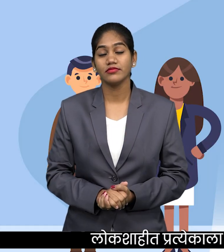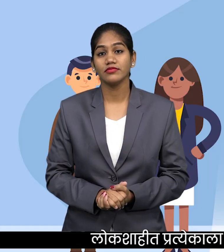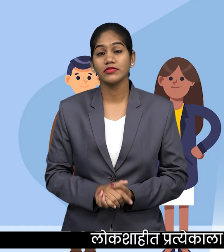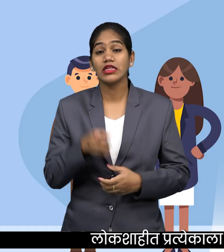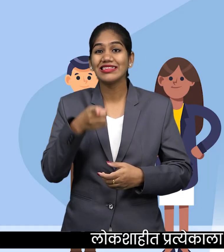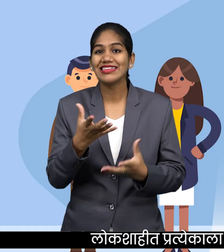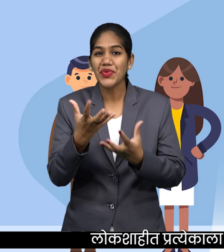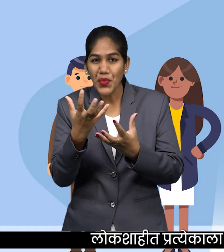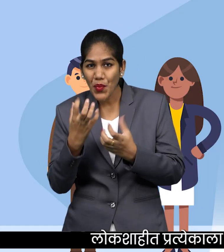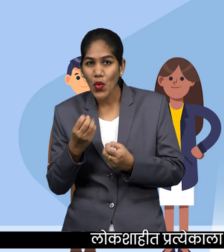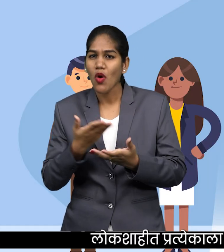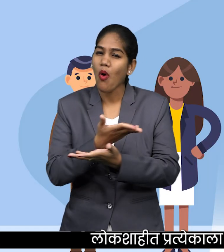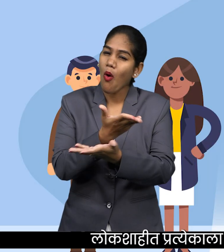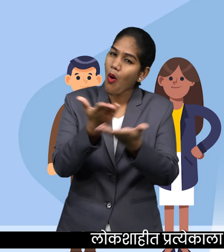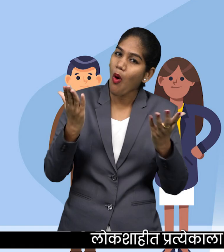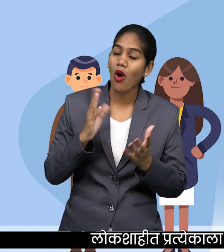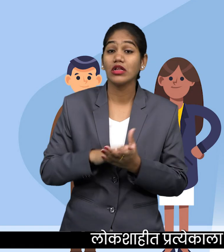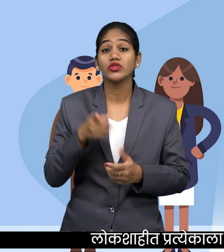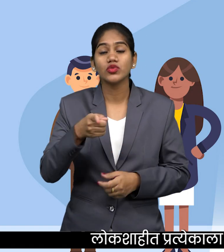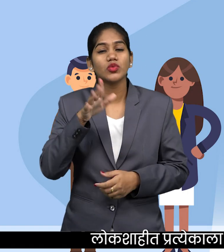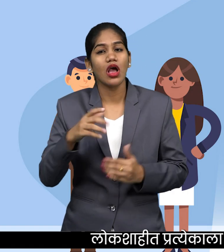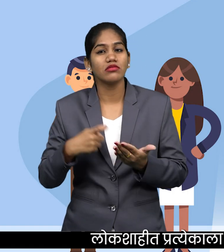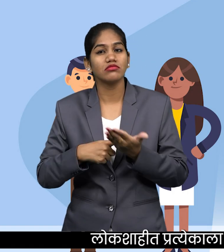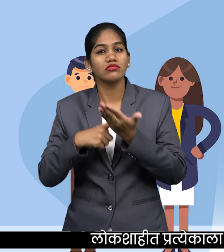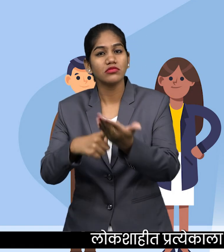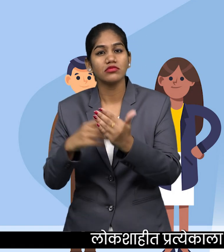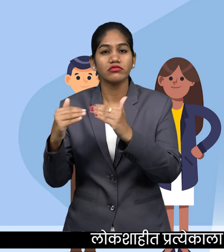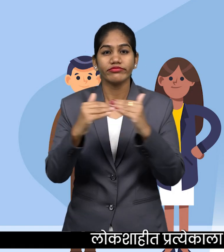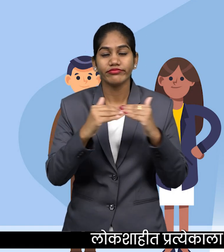लोकशाहीत प्रत्येकाला समान अधिकार असणे आवश्यक आहे,